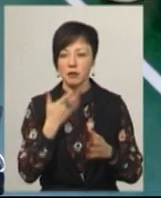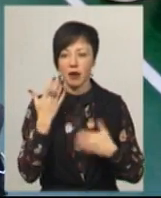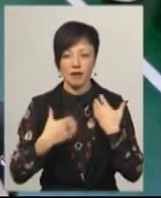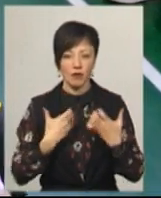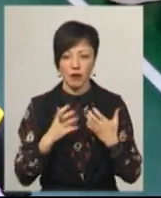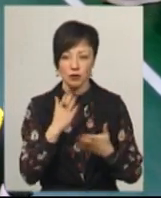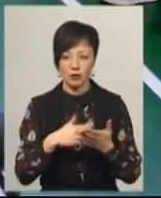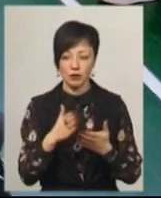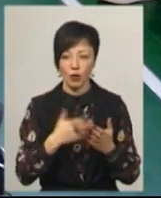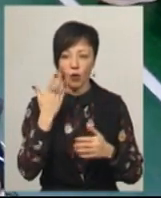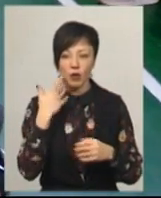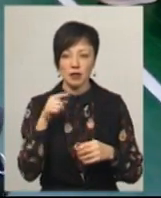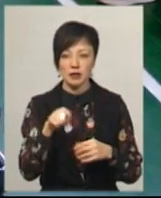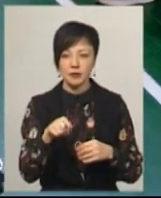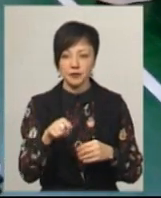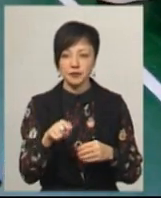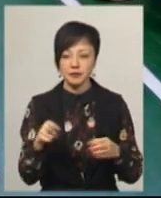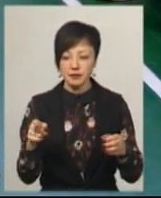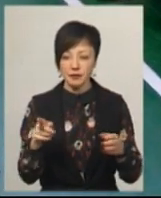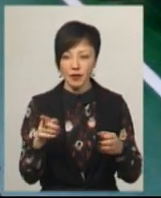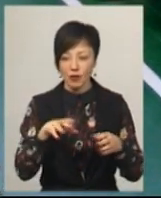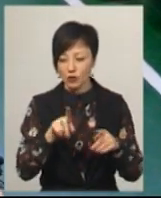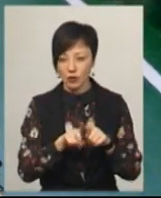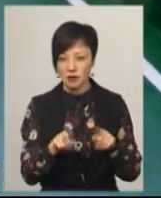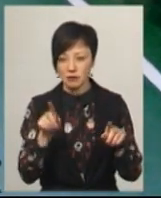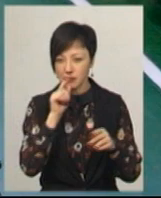немає. Коли ти збив якусь, то не потрібно здаватися,